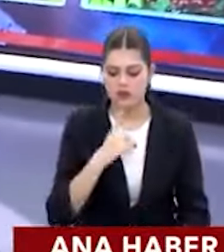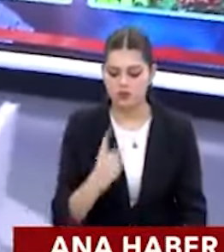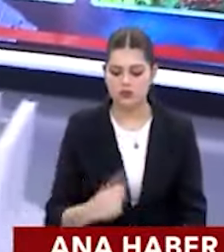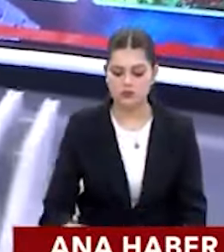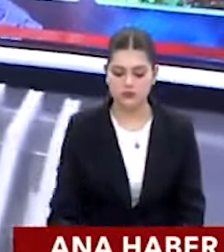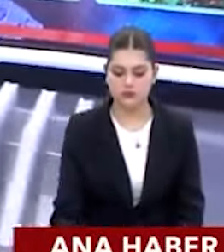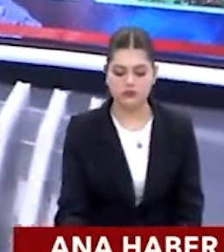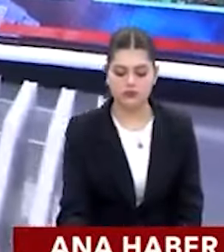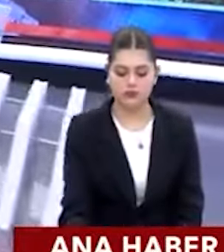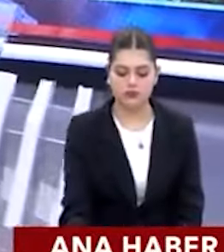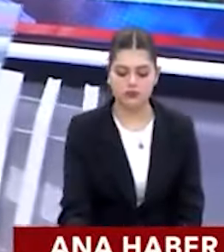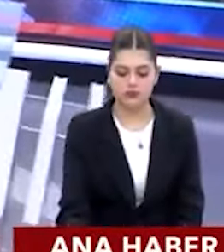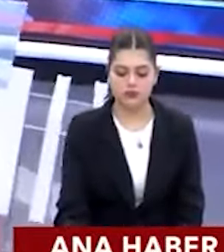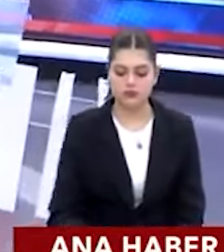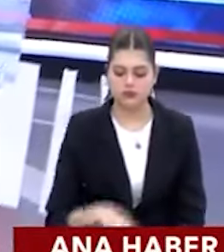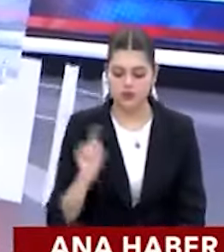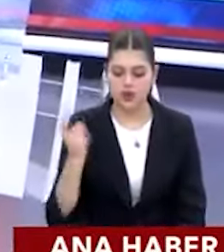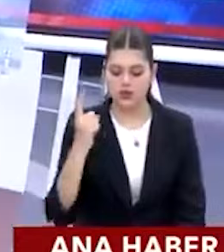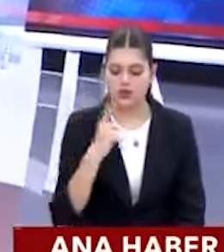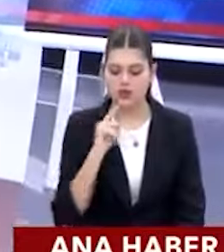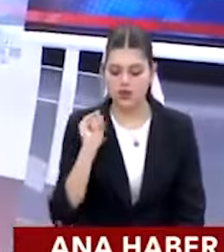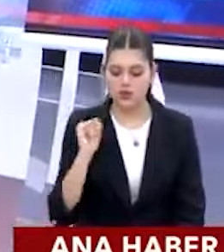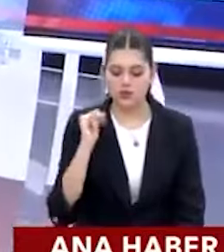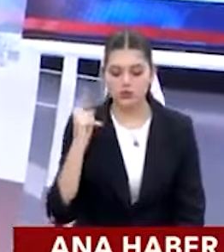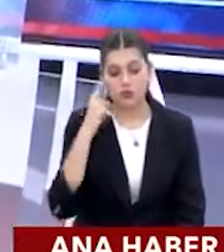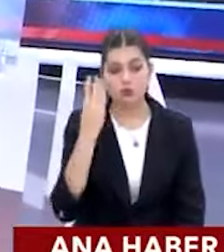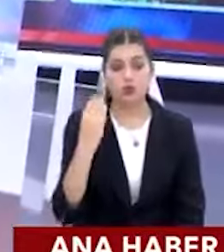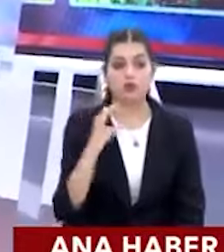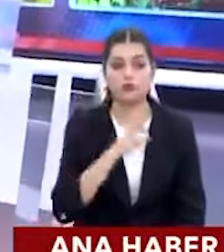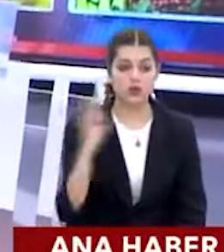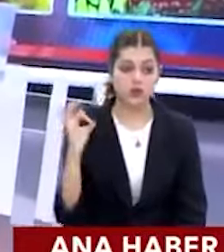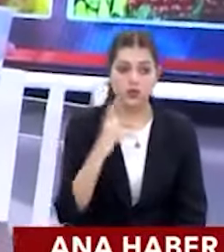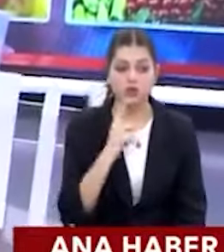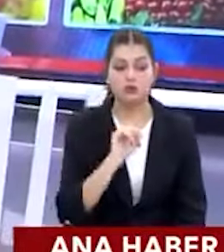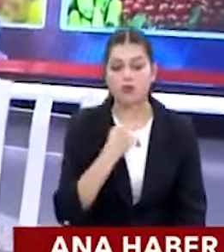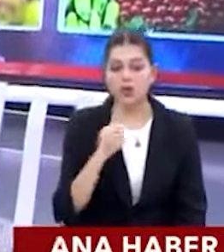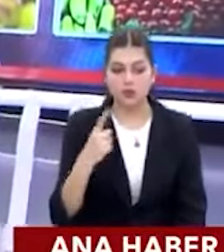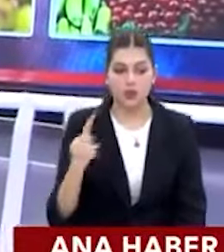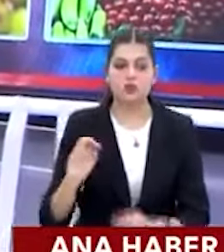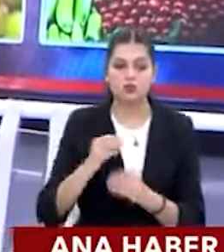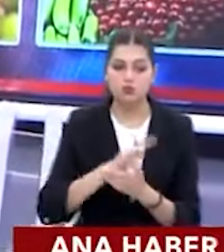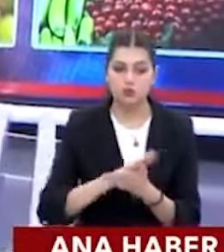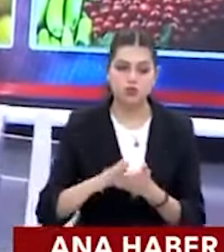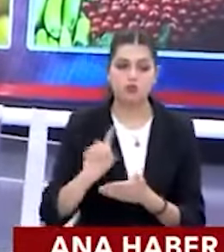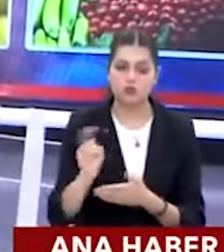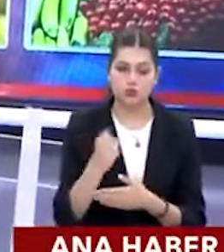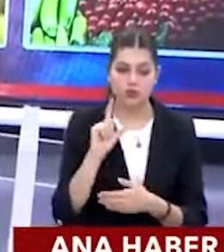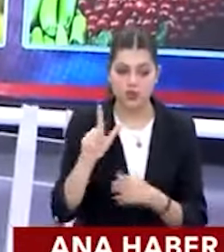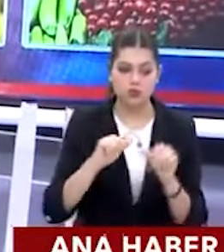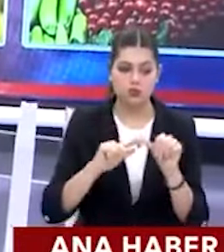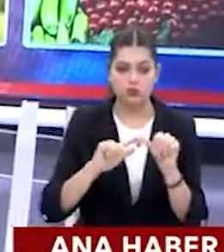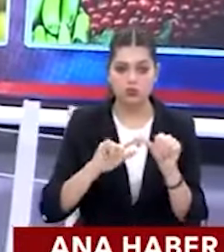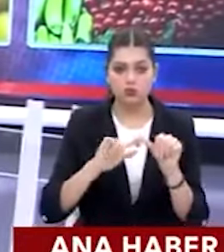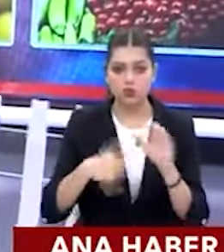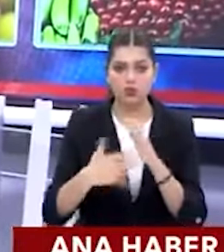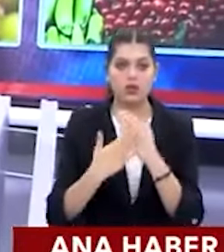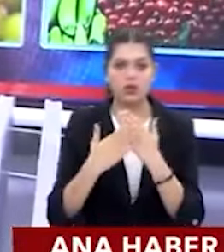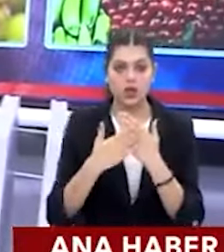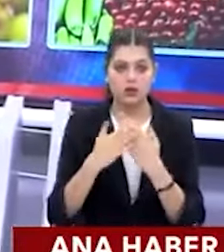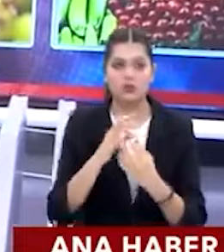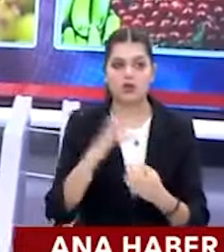bunu söylüyorlar. Fakat bir şekilde bu oranlara ulaşılamıyorsa bile başka başka çareler bulunmalı. İşte sosyal yardımlarla